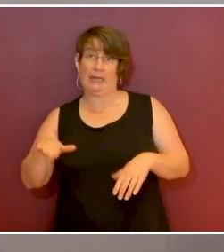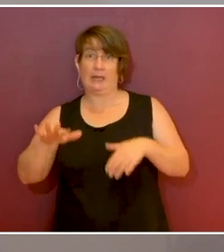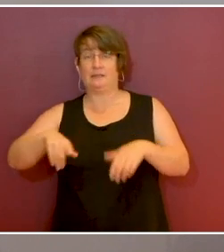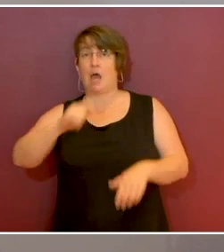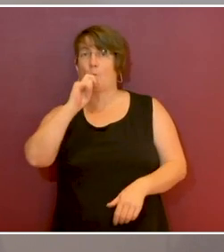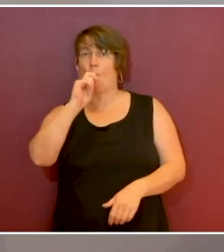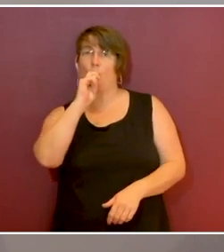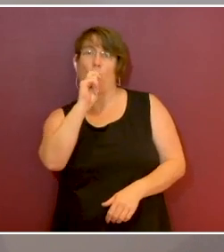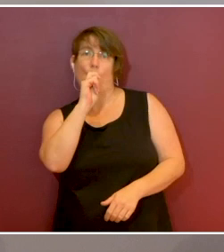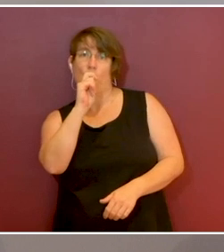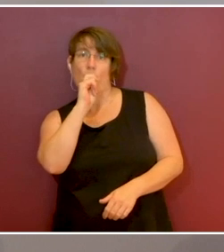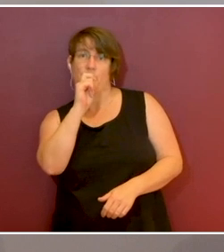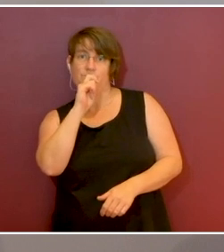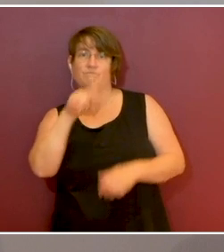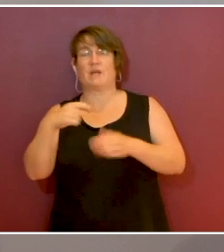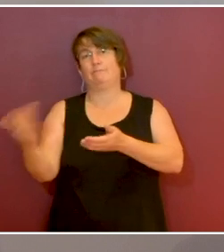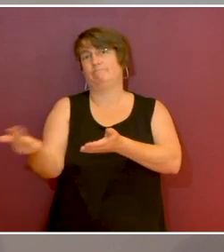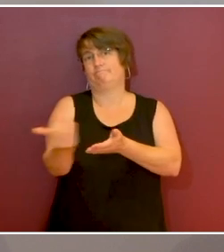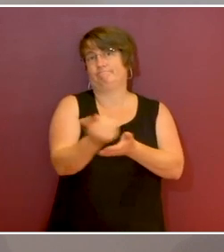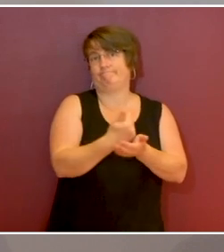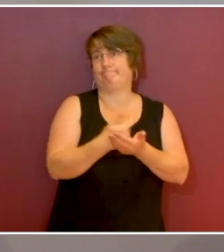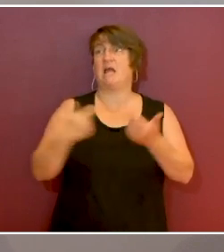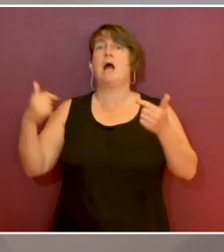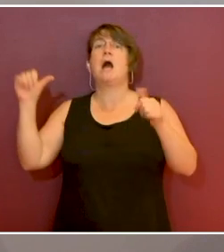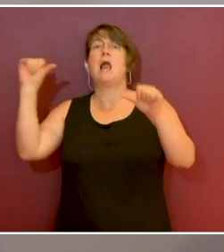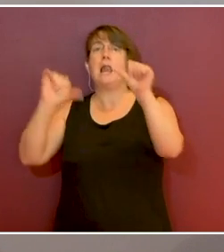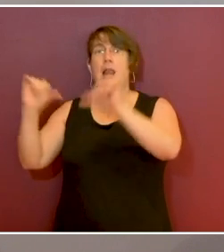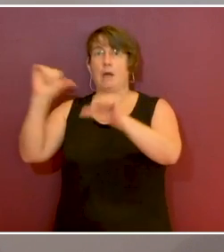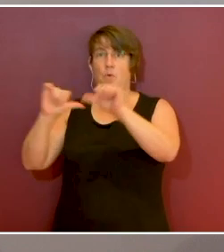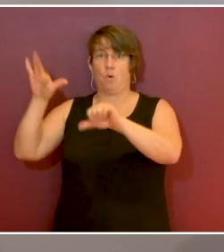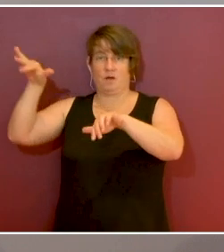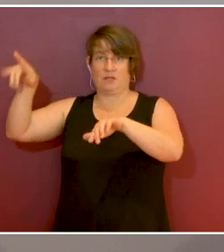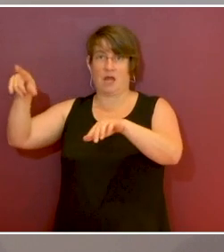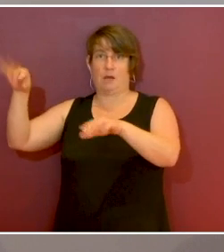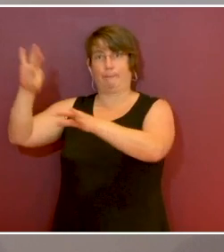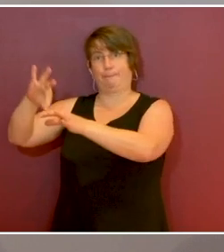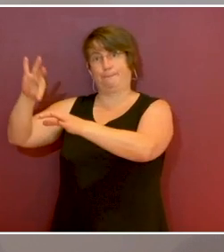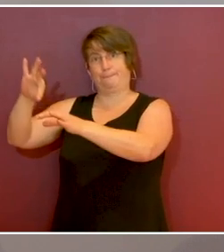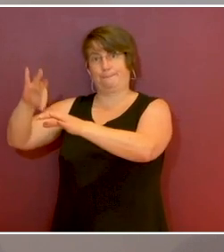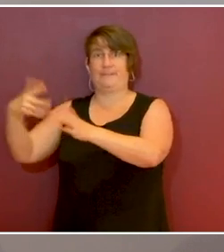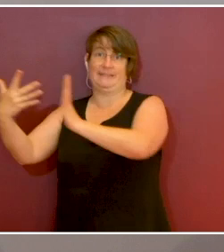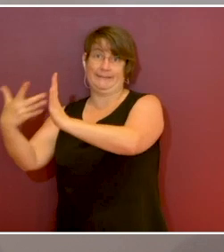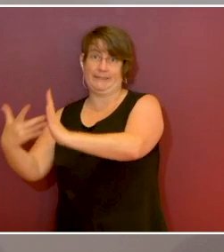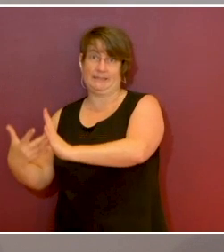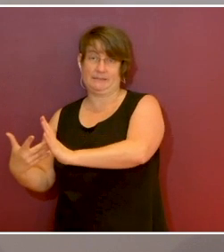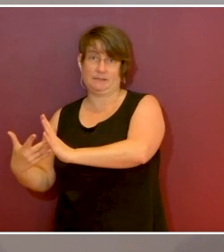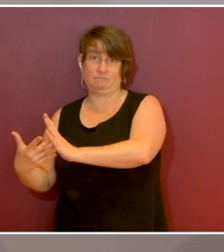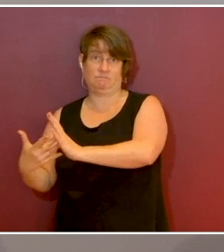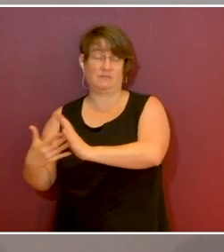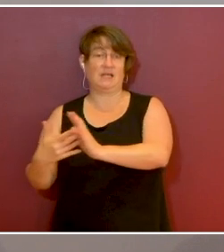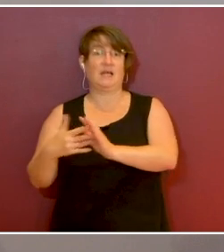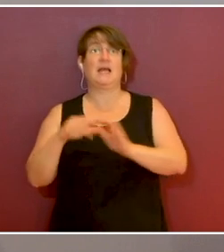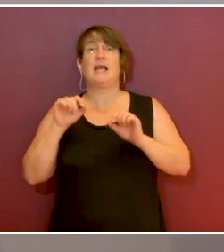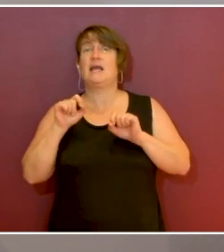der dann eingesammelt wird und im Labor gepoolt wird, da konnten wir keine Infektion